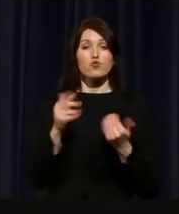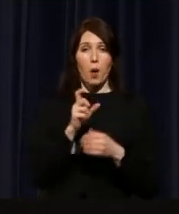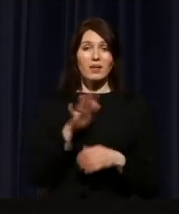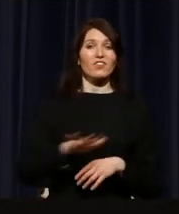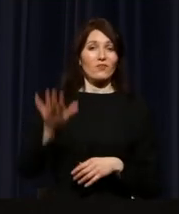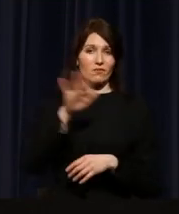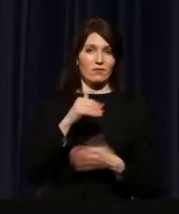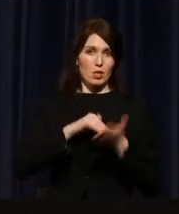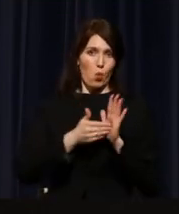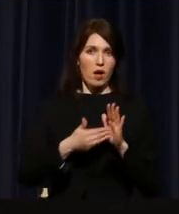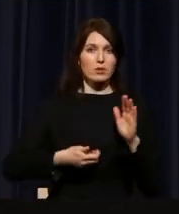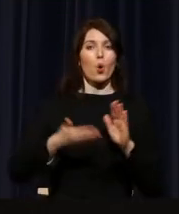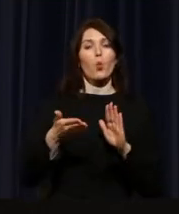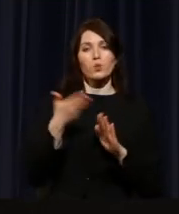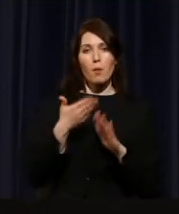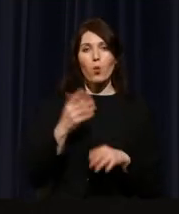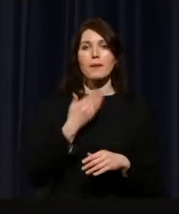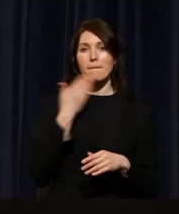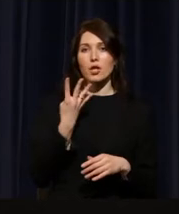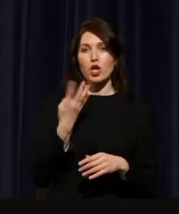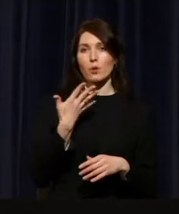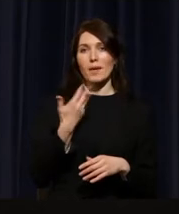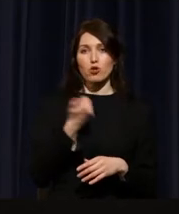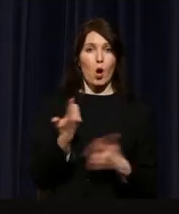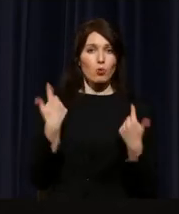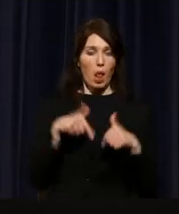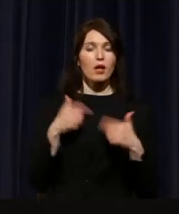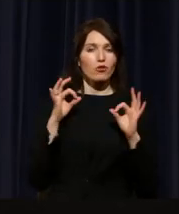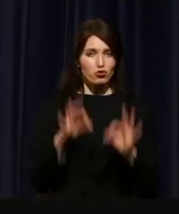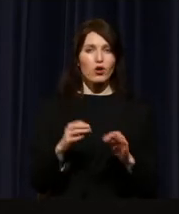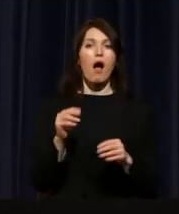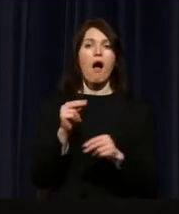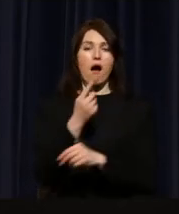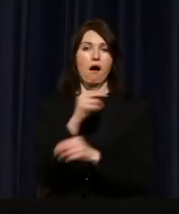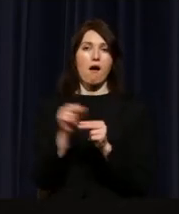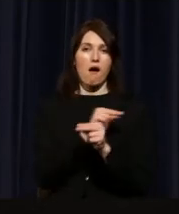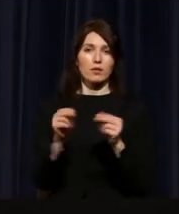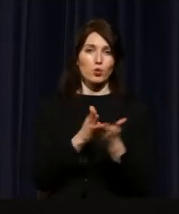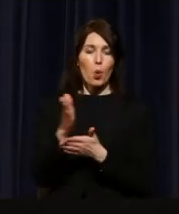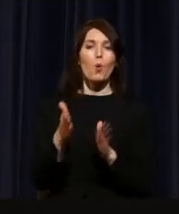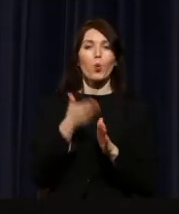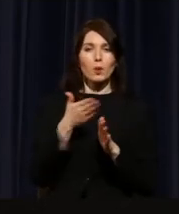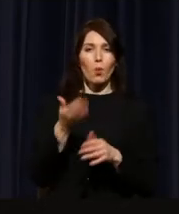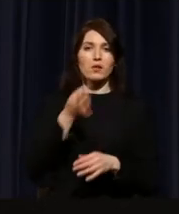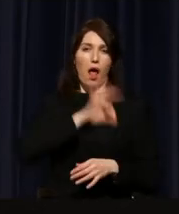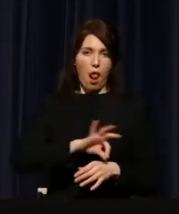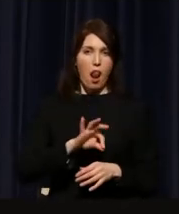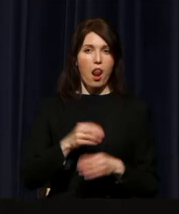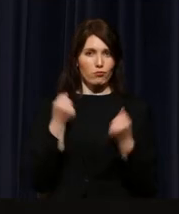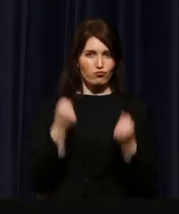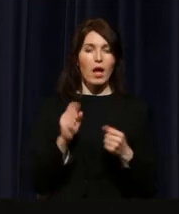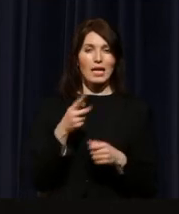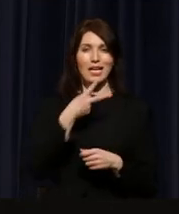izteikti labojusies pēdējos 4-5 gados patiešām ārstniecībā ir uzlabojies atalgojums krietni, un es varu pateikt,